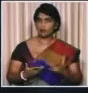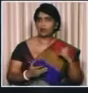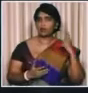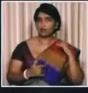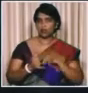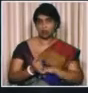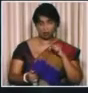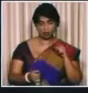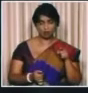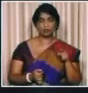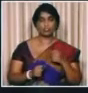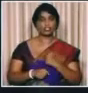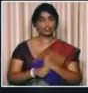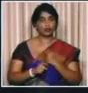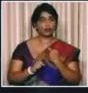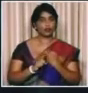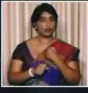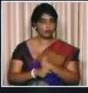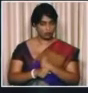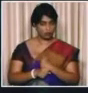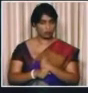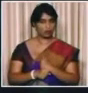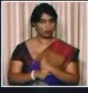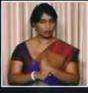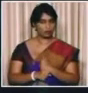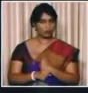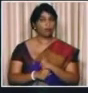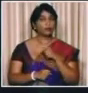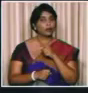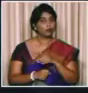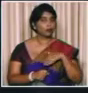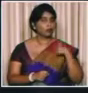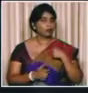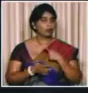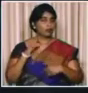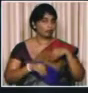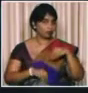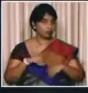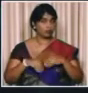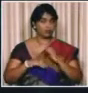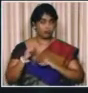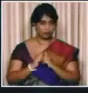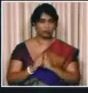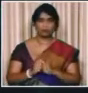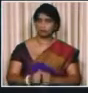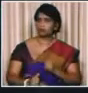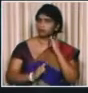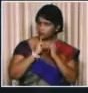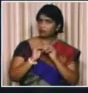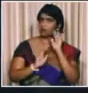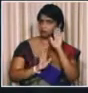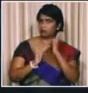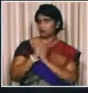ලේකම් ජෙනරාල් කමල් ගුණරත්න ඔහු ප්‍රධාන දේශපාලන ක්‍රියාධරි මා අපි ඔහුට විවේචන කරන ඔහුට